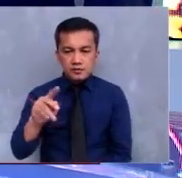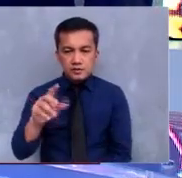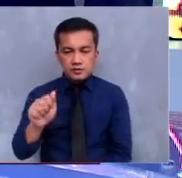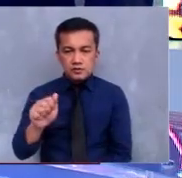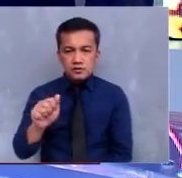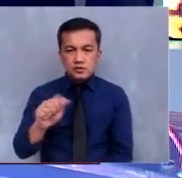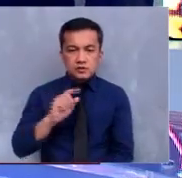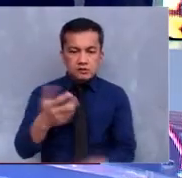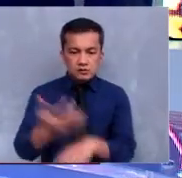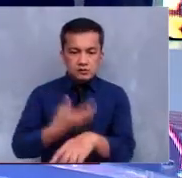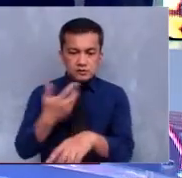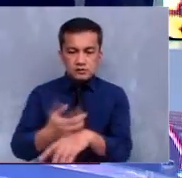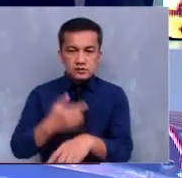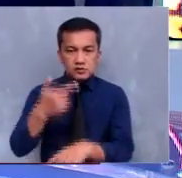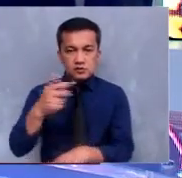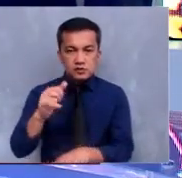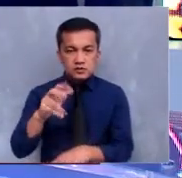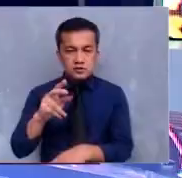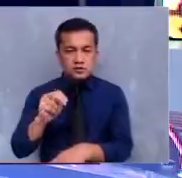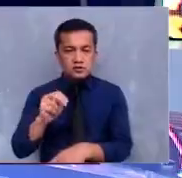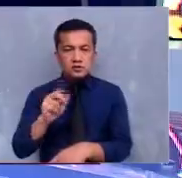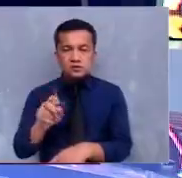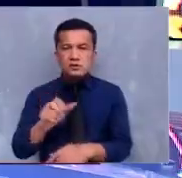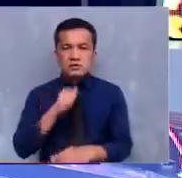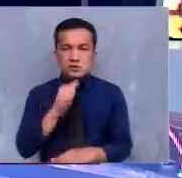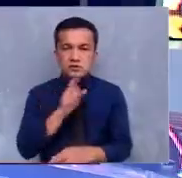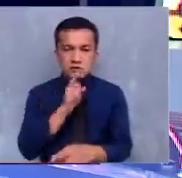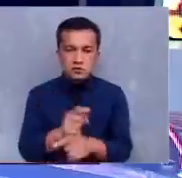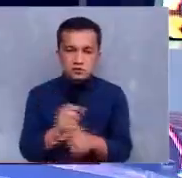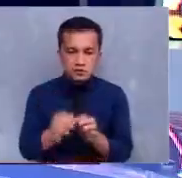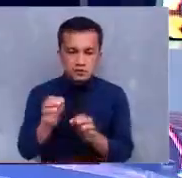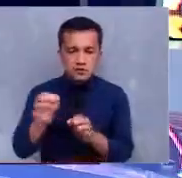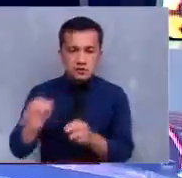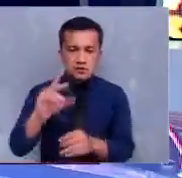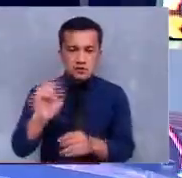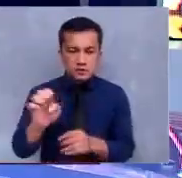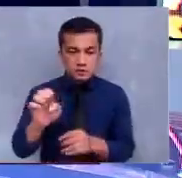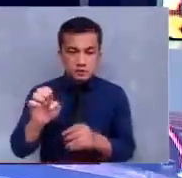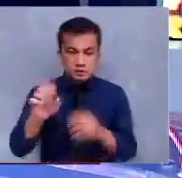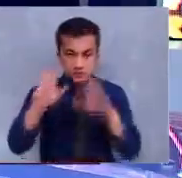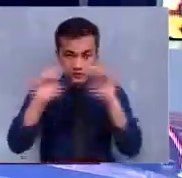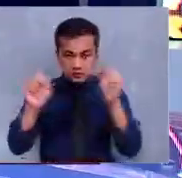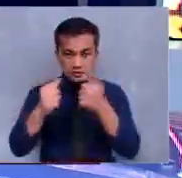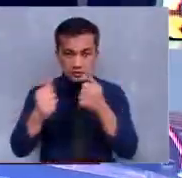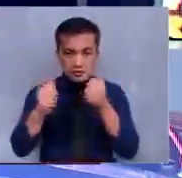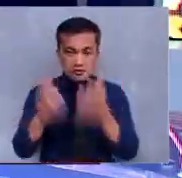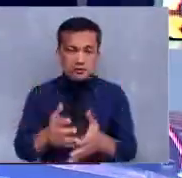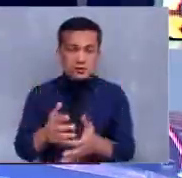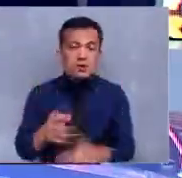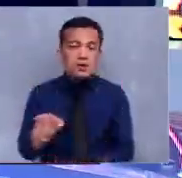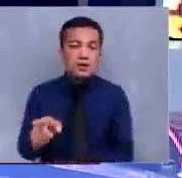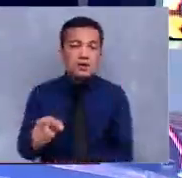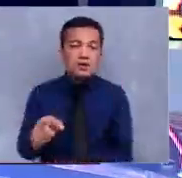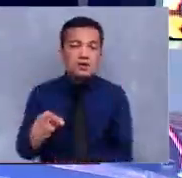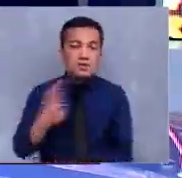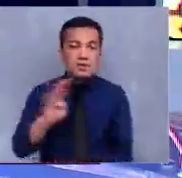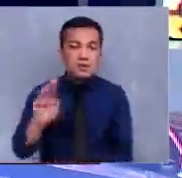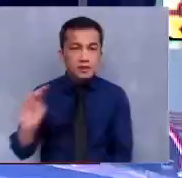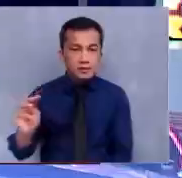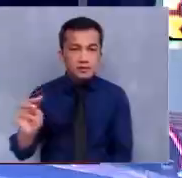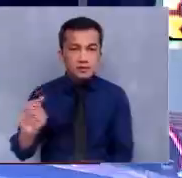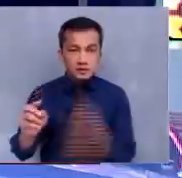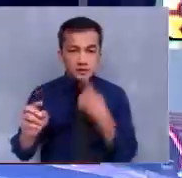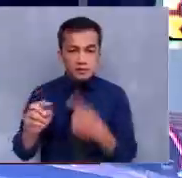Guanzon. Hindi raw totoong dinidelay ang desisyon sa kaso ni Presidential Aspirant Bongbong Marcos. Pero giti Guanzon, kung ganun pala,